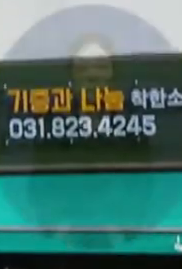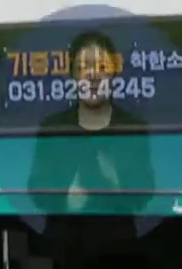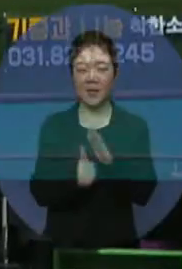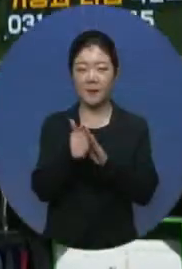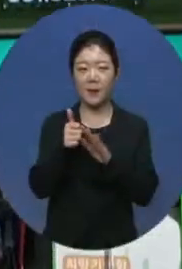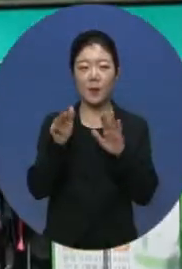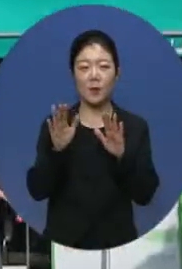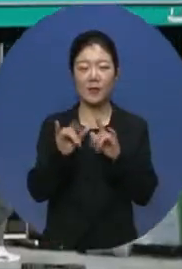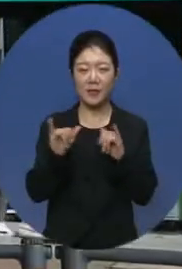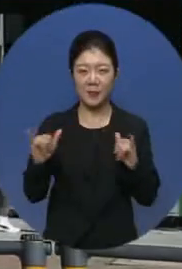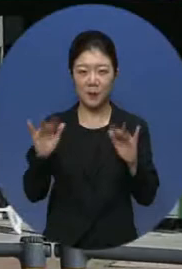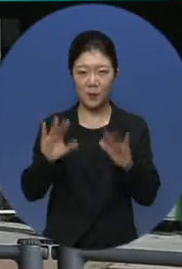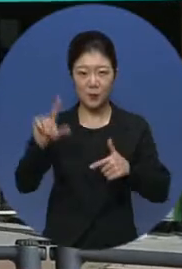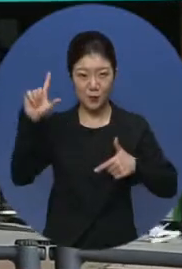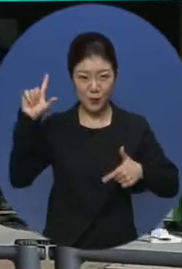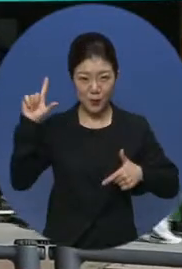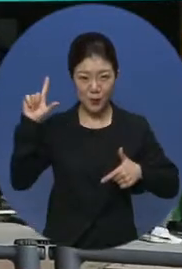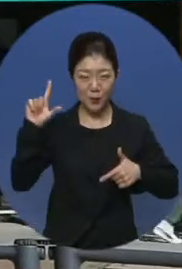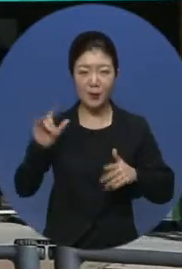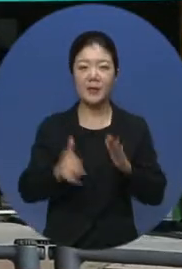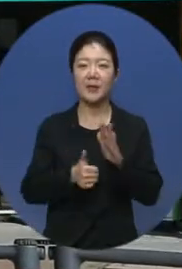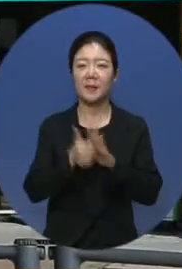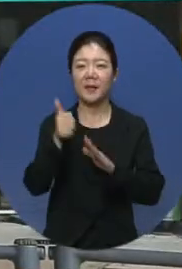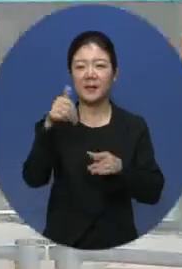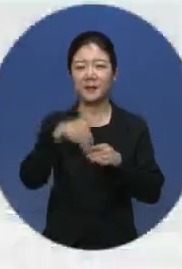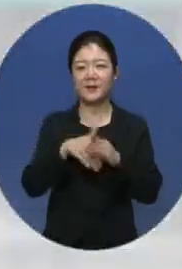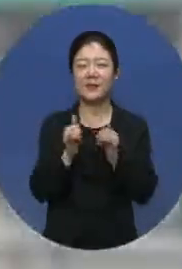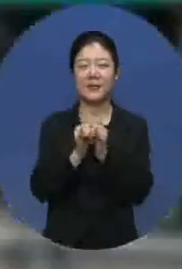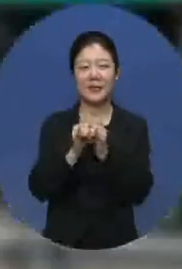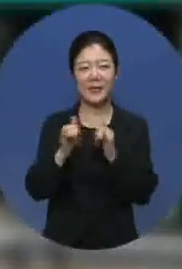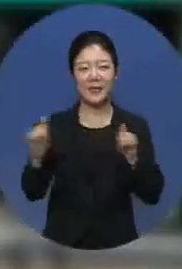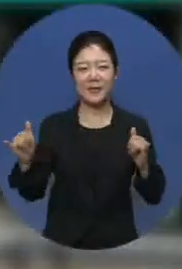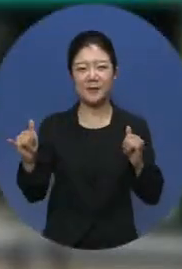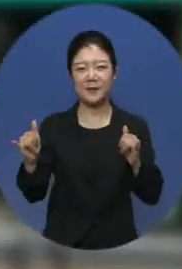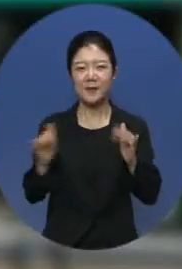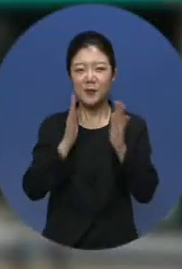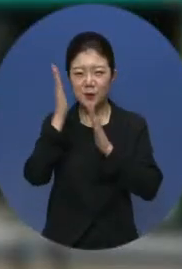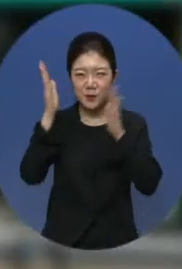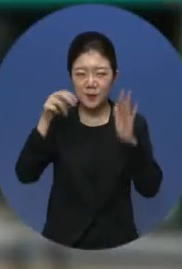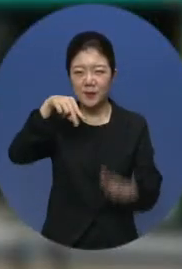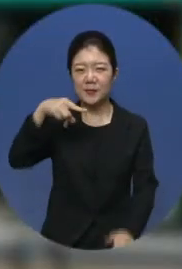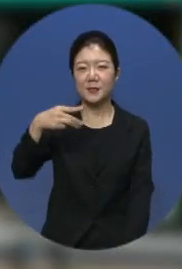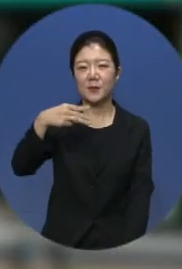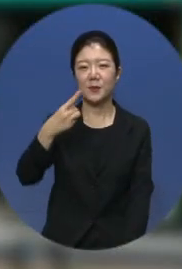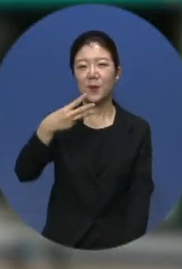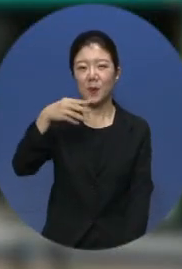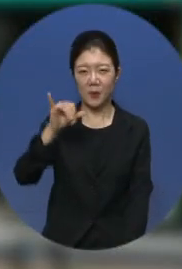희망인 오늘의 주인공, 희망을 심는 사람들, 숲스토리입니다.